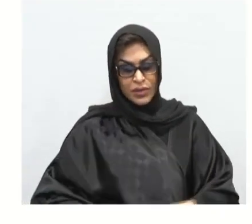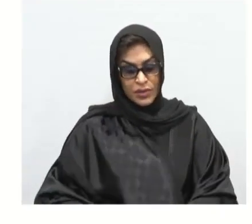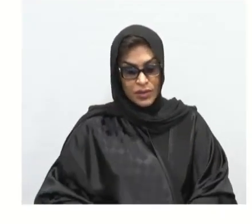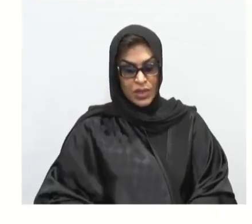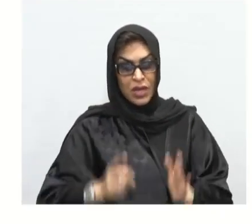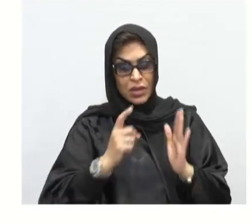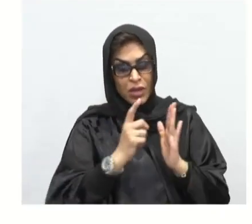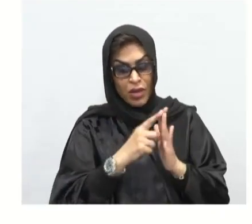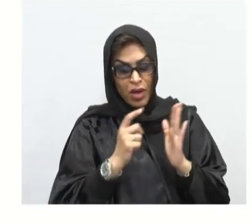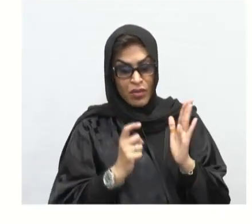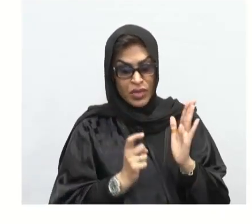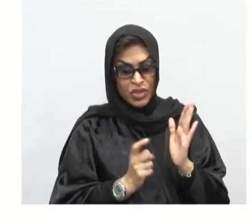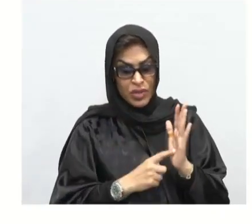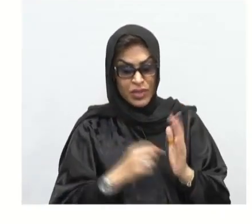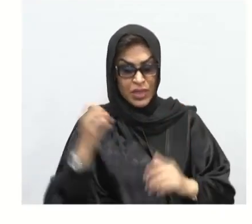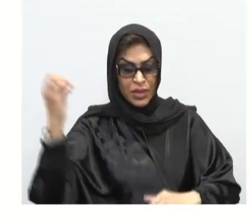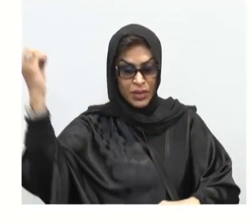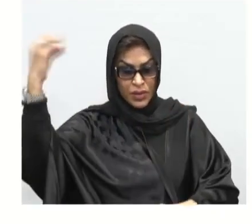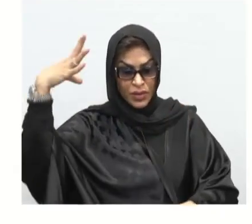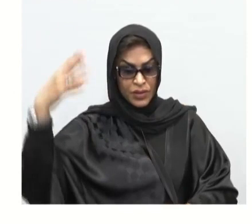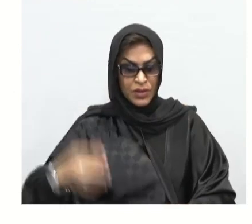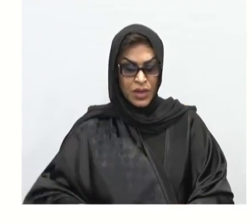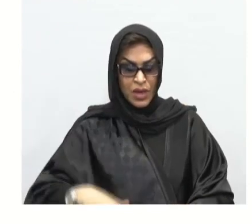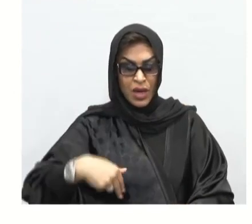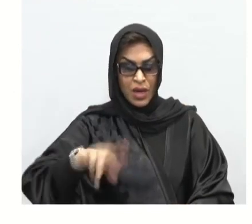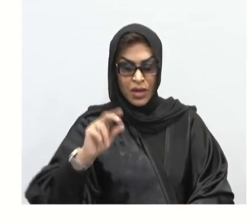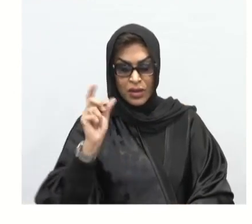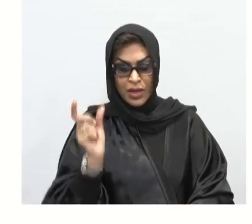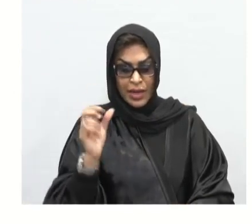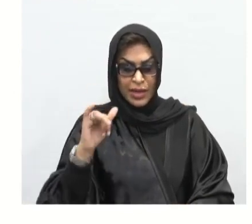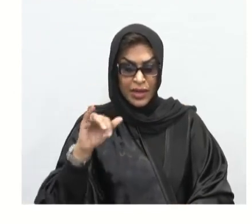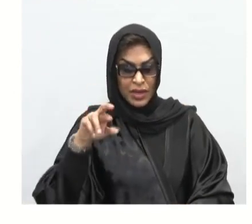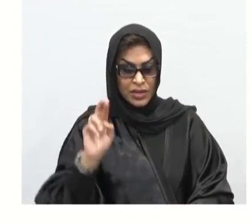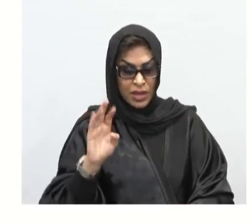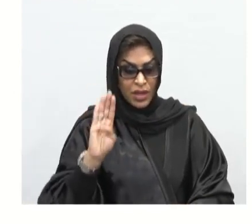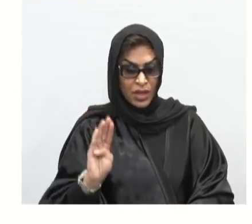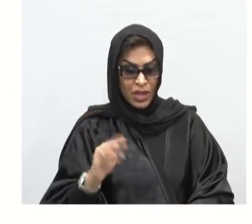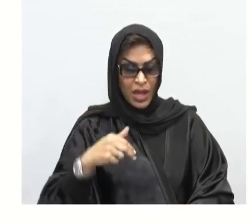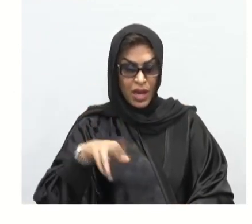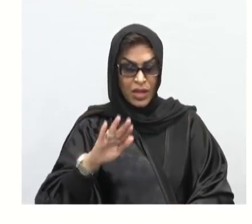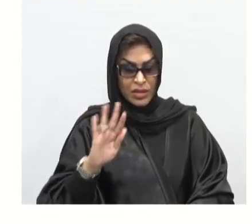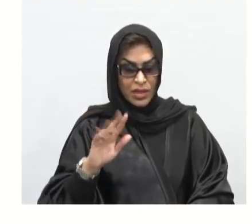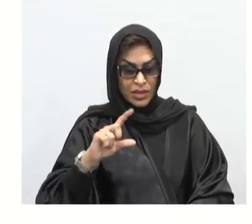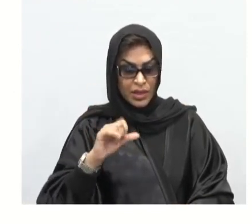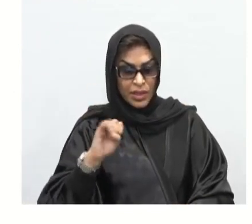النظام الشمسي النيزك السديم